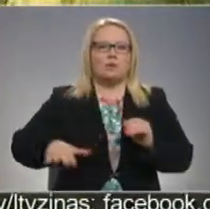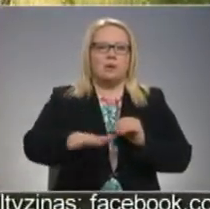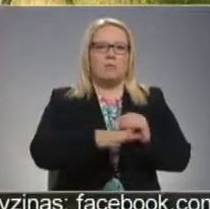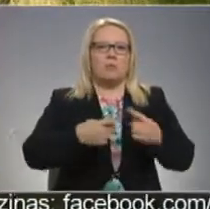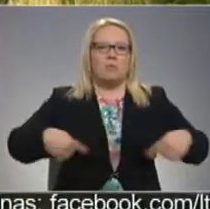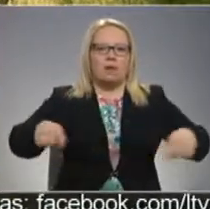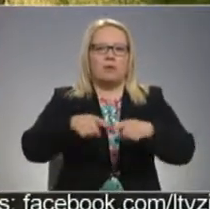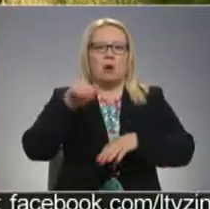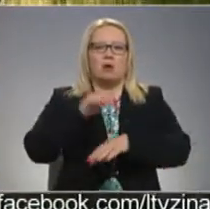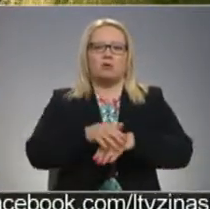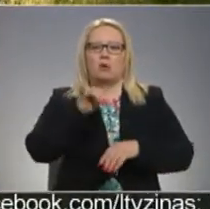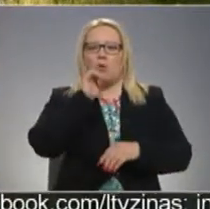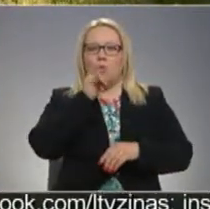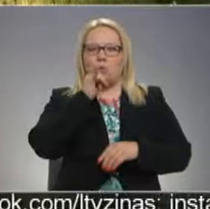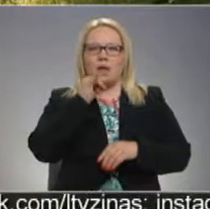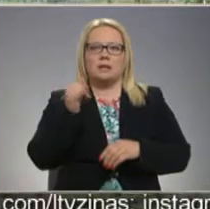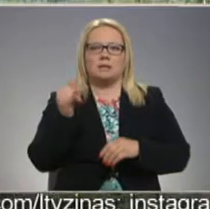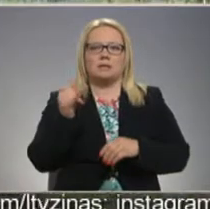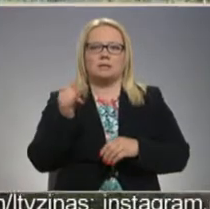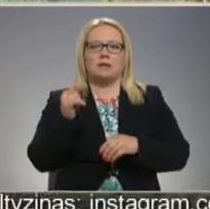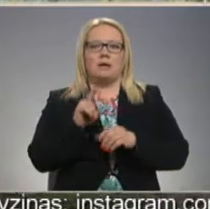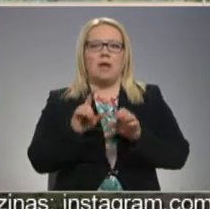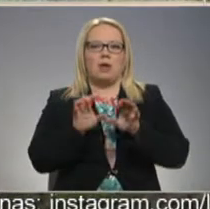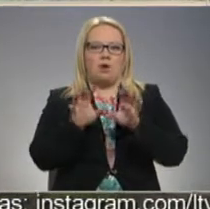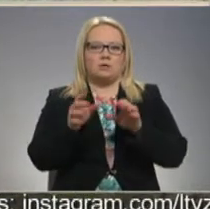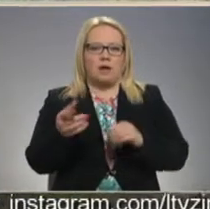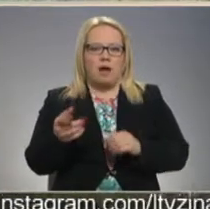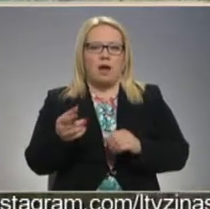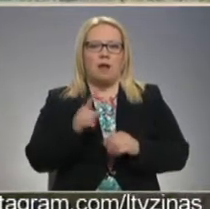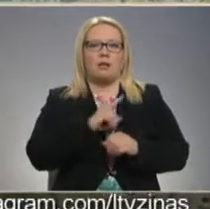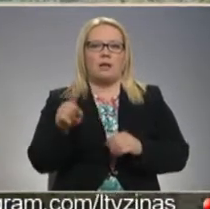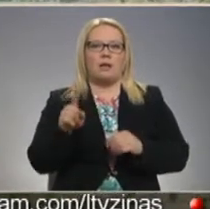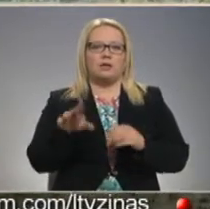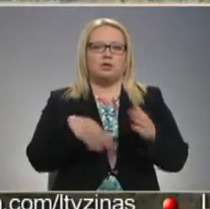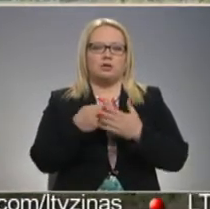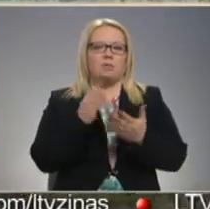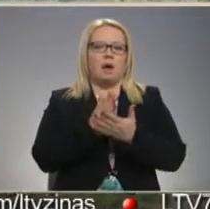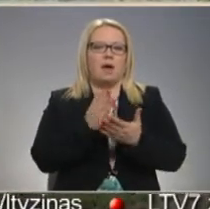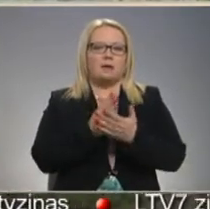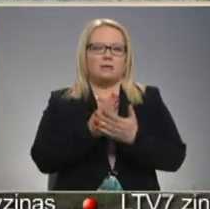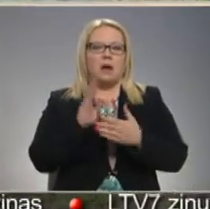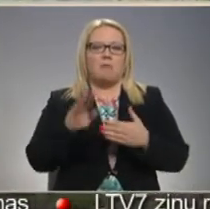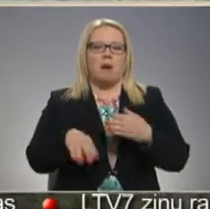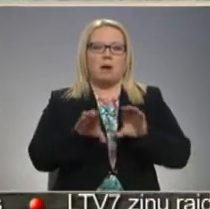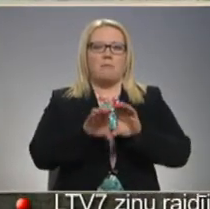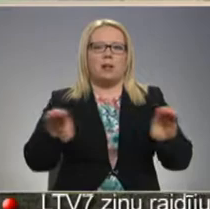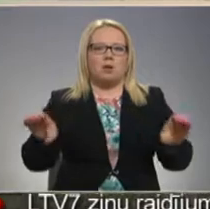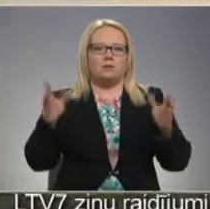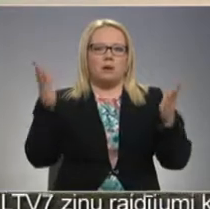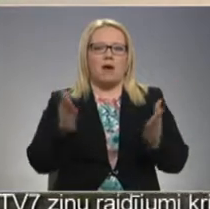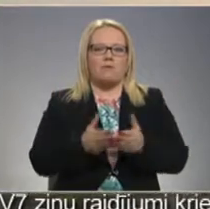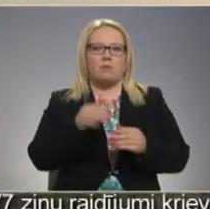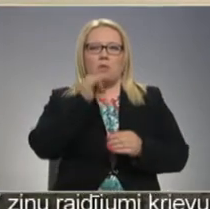platībām konstatēta ūdens erozija. Mēs kaut kādī līdz šim esam par meliorāciju grāvjiem, tas ir